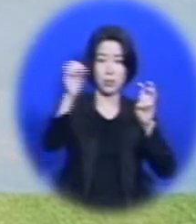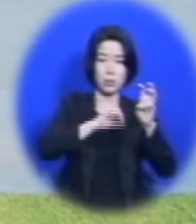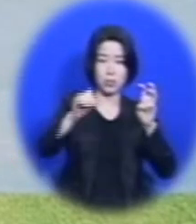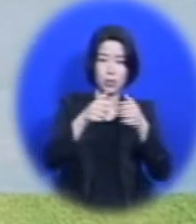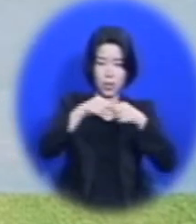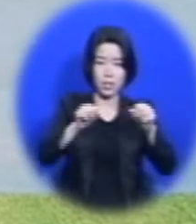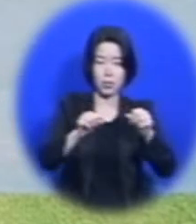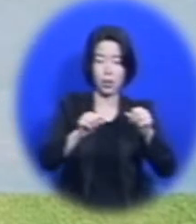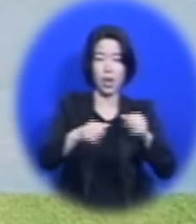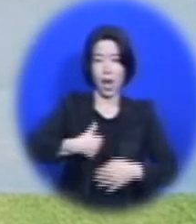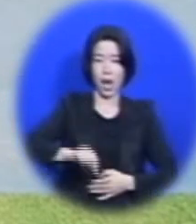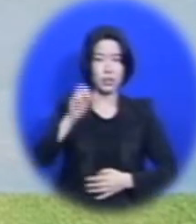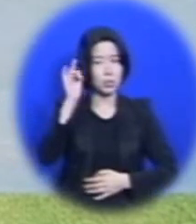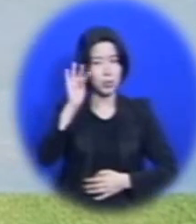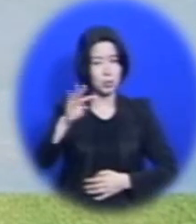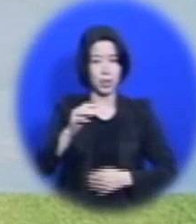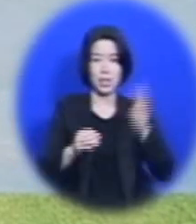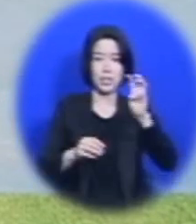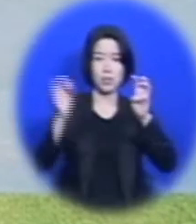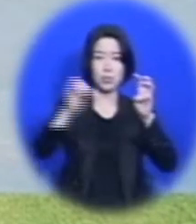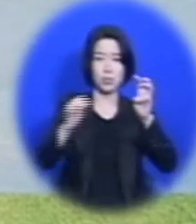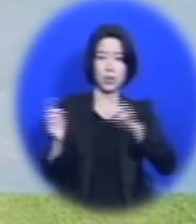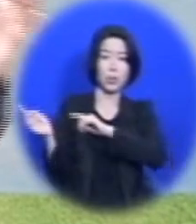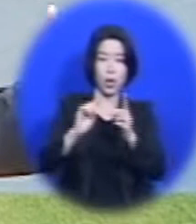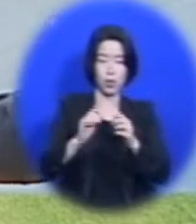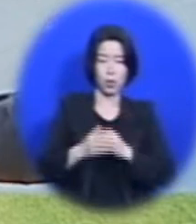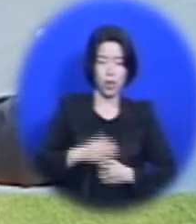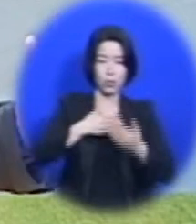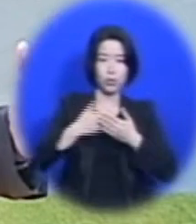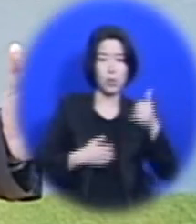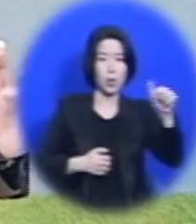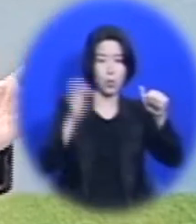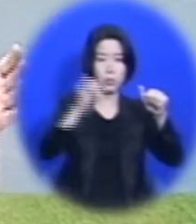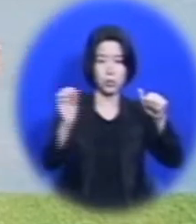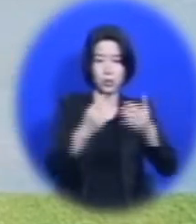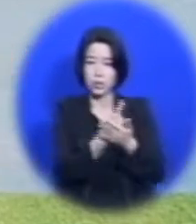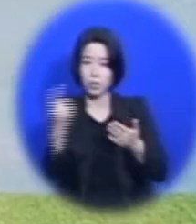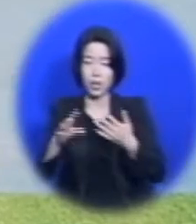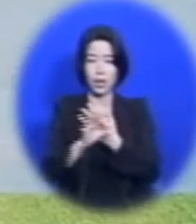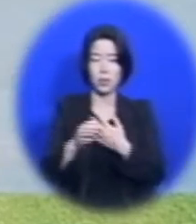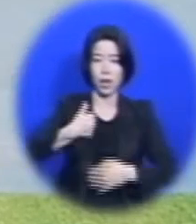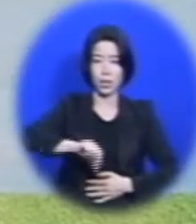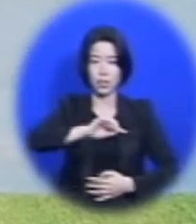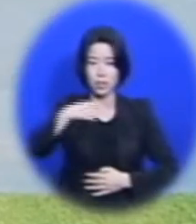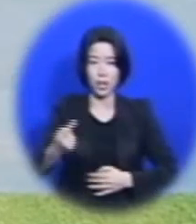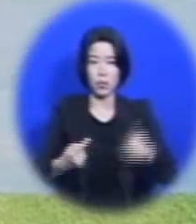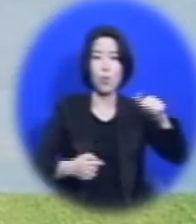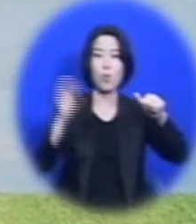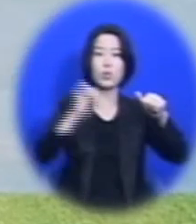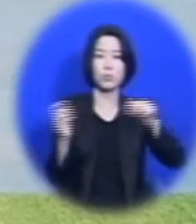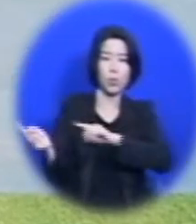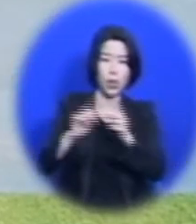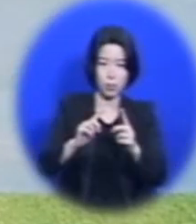아들이 며칠 만에 30%만큼 회복이 됩니다. 두려움이 50%쯤 떠나가면 아들이 그 다음에는 50%쯤 회복이